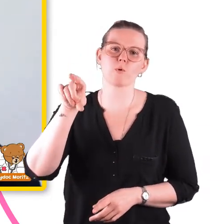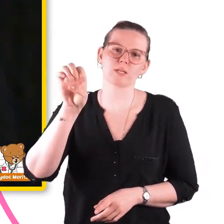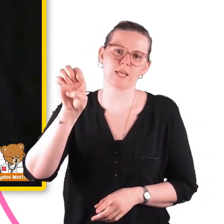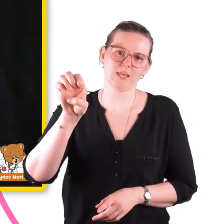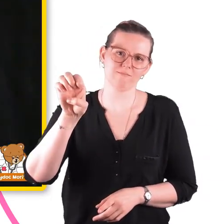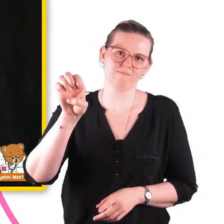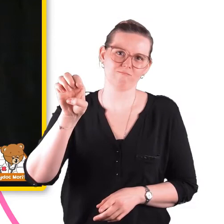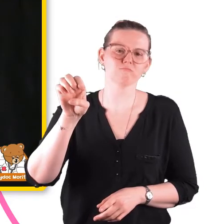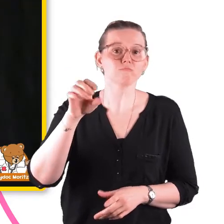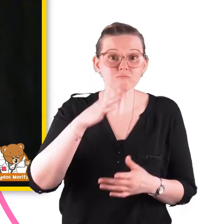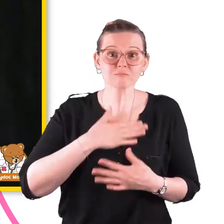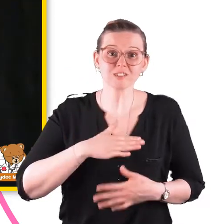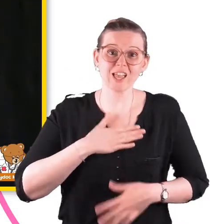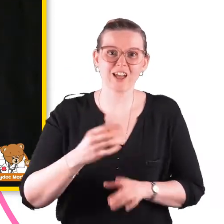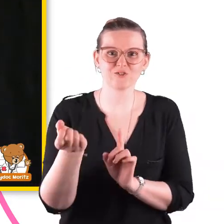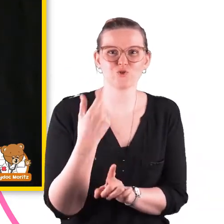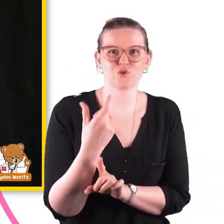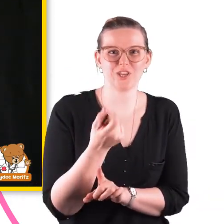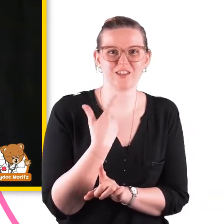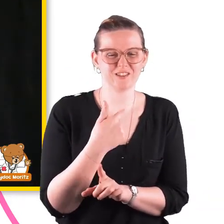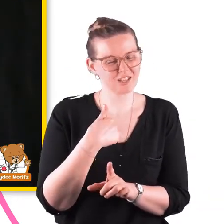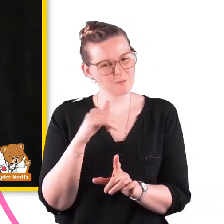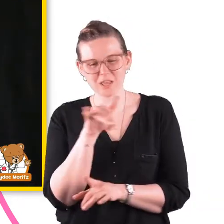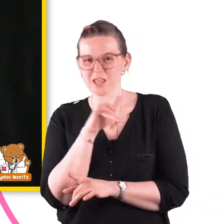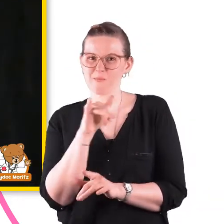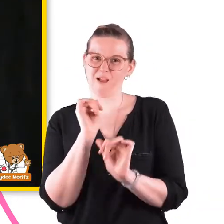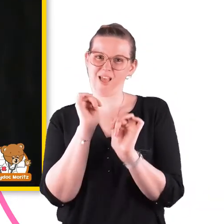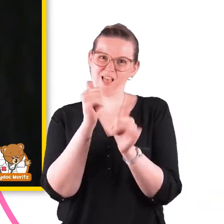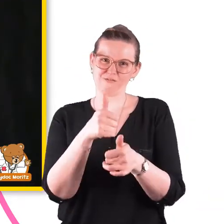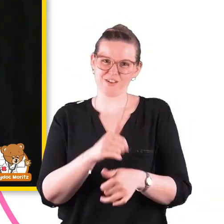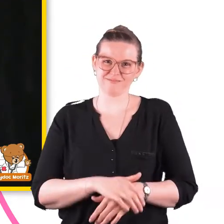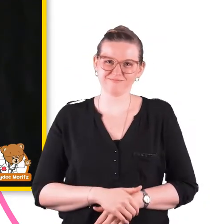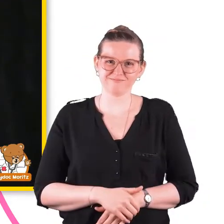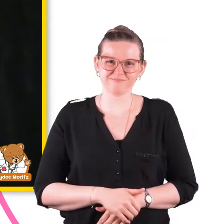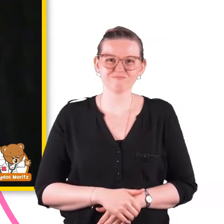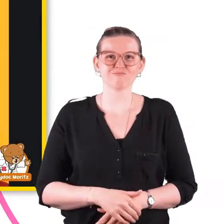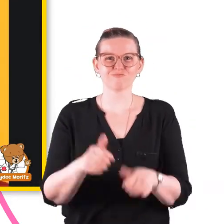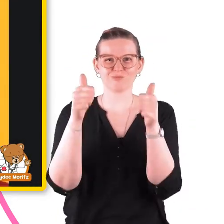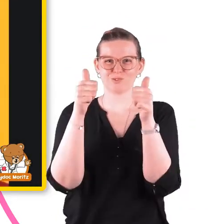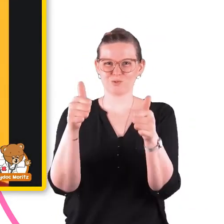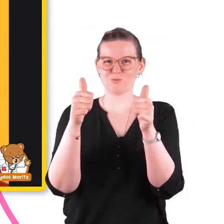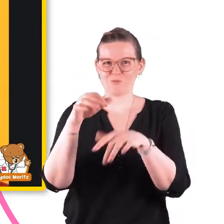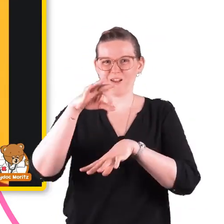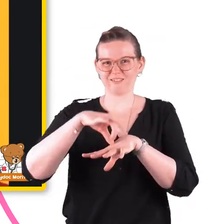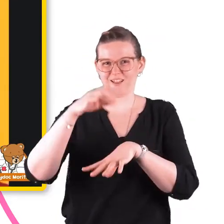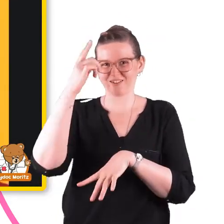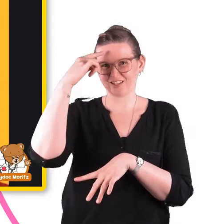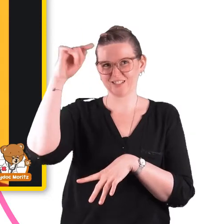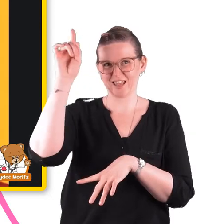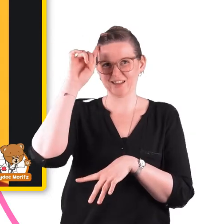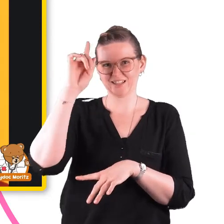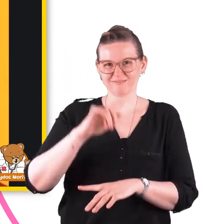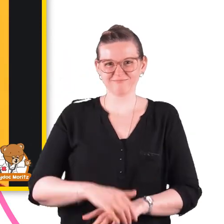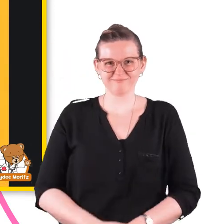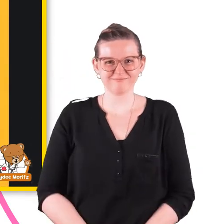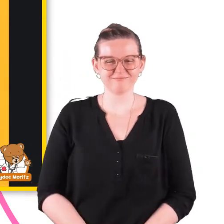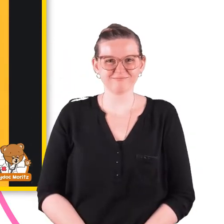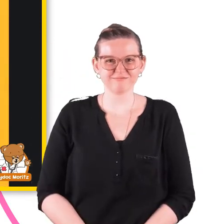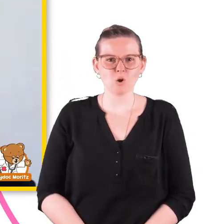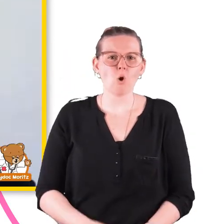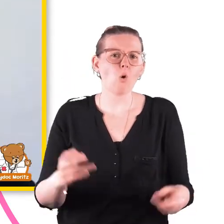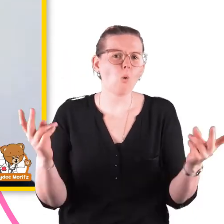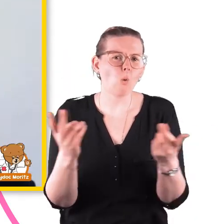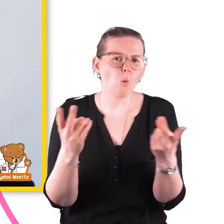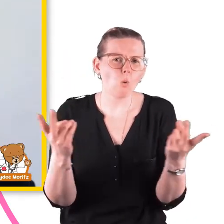www.medialaune.de. Gerne dürft ihr mir schreiben. Ich helfe gerne weiter. Wunderbar, Dr. Teddy.